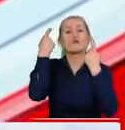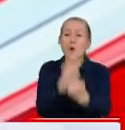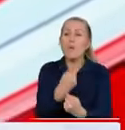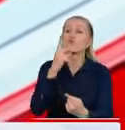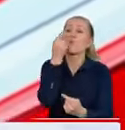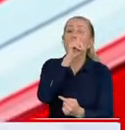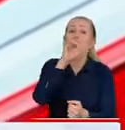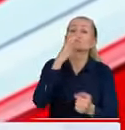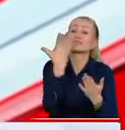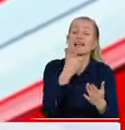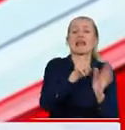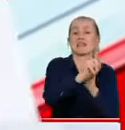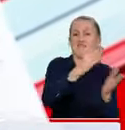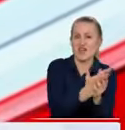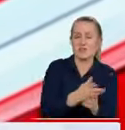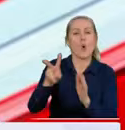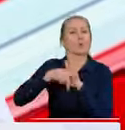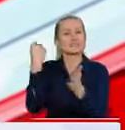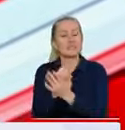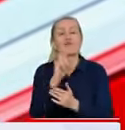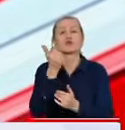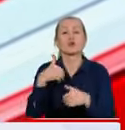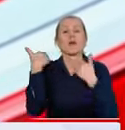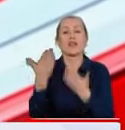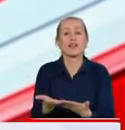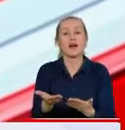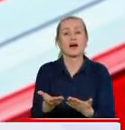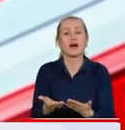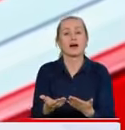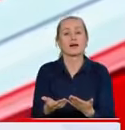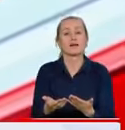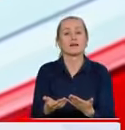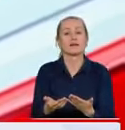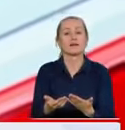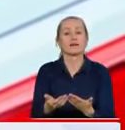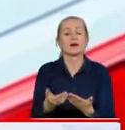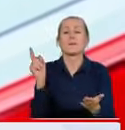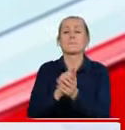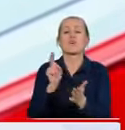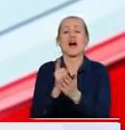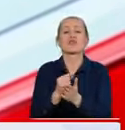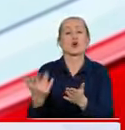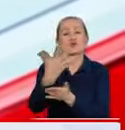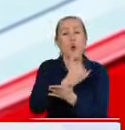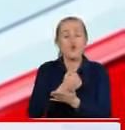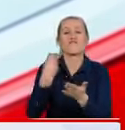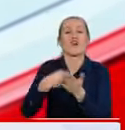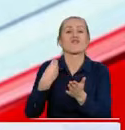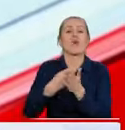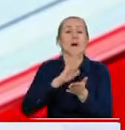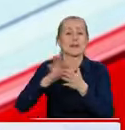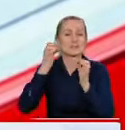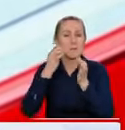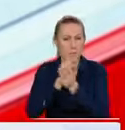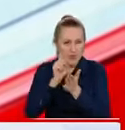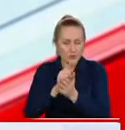przedsiębiorców. Ustawa wprowadzająca podatek dochodowy, kwotę wolną. 5